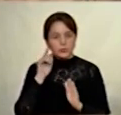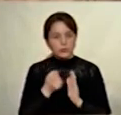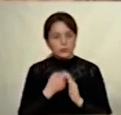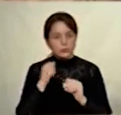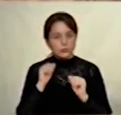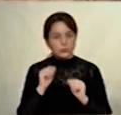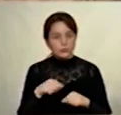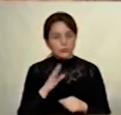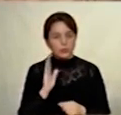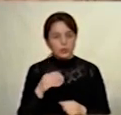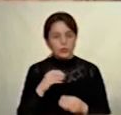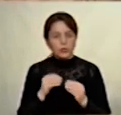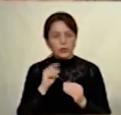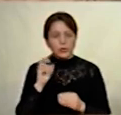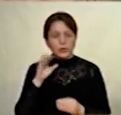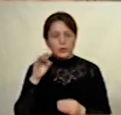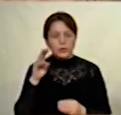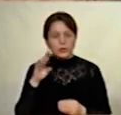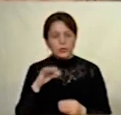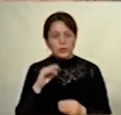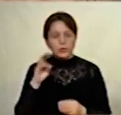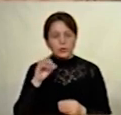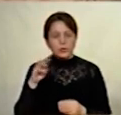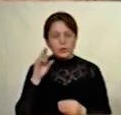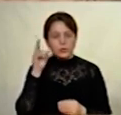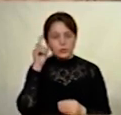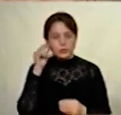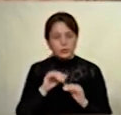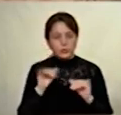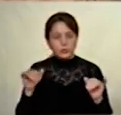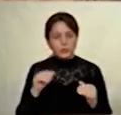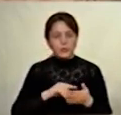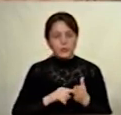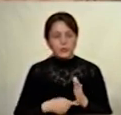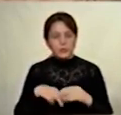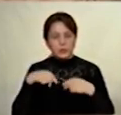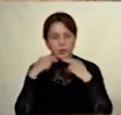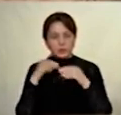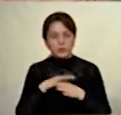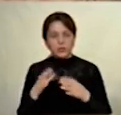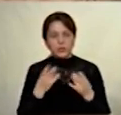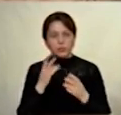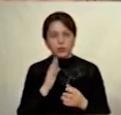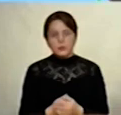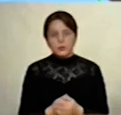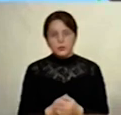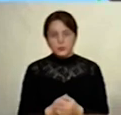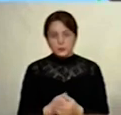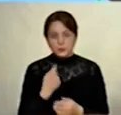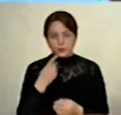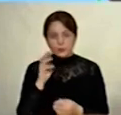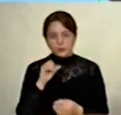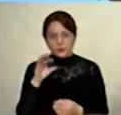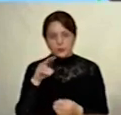mumkinki, o'nlik asrni natural songa ko'paytirganimizda virgullarga e'tibor qaratishimiz kerak bo'ladi. Keling, bir